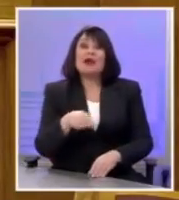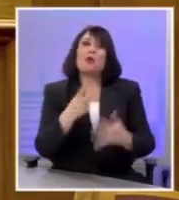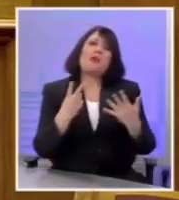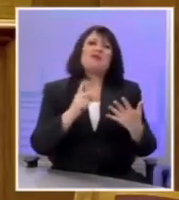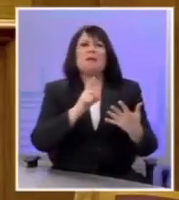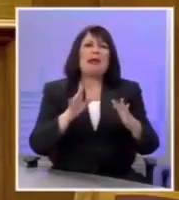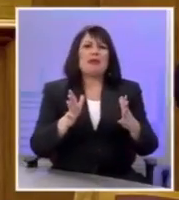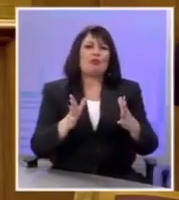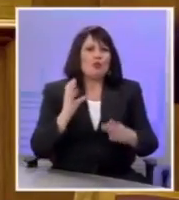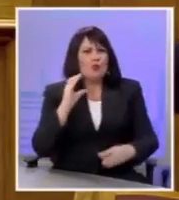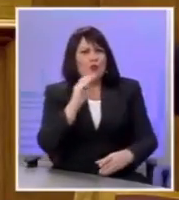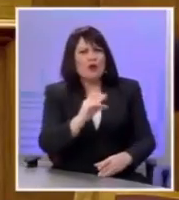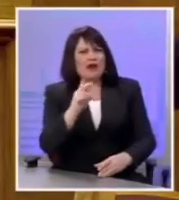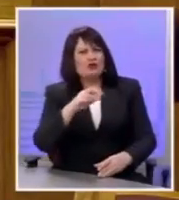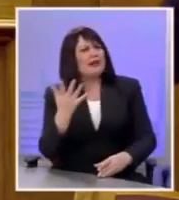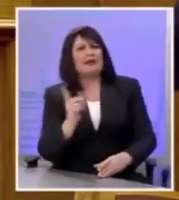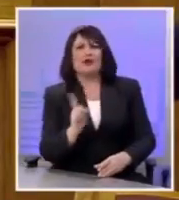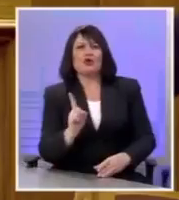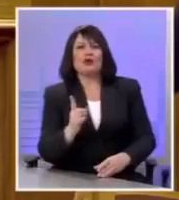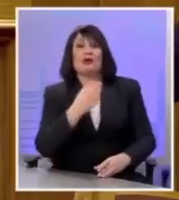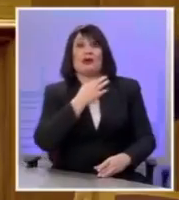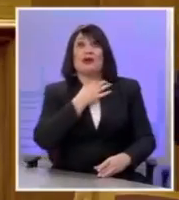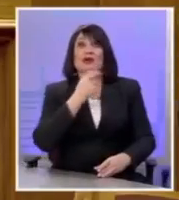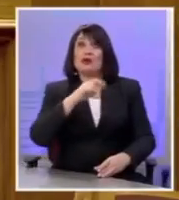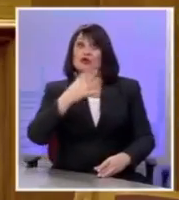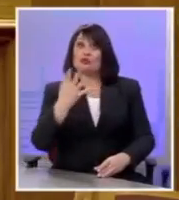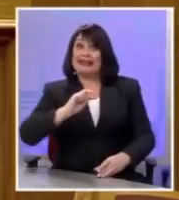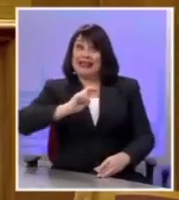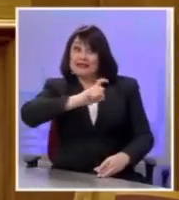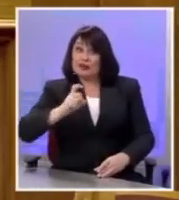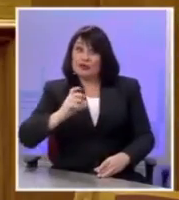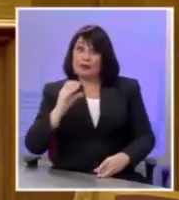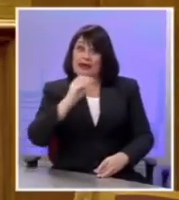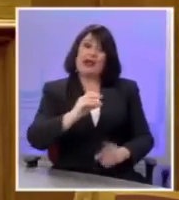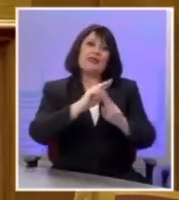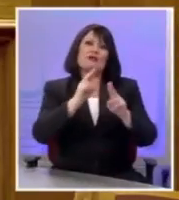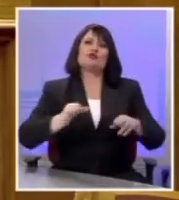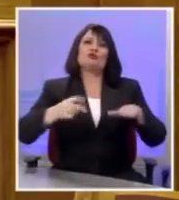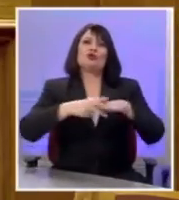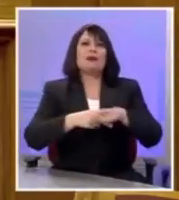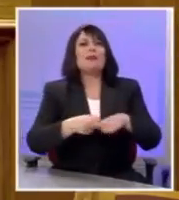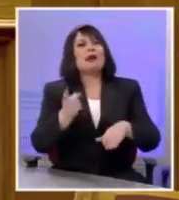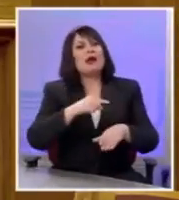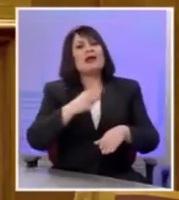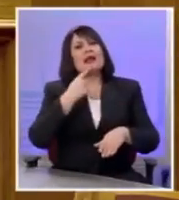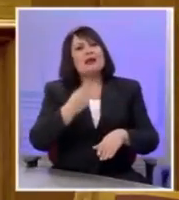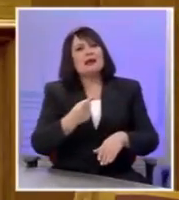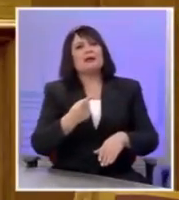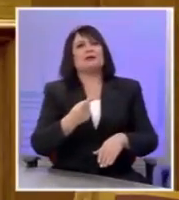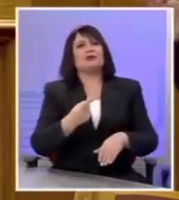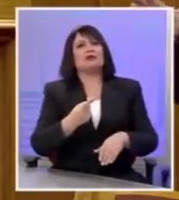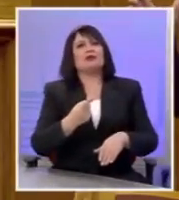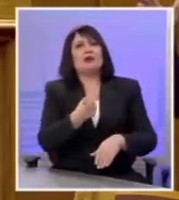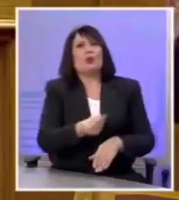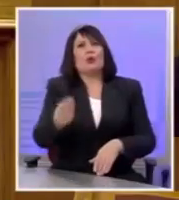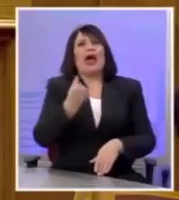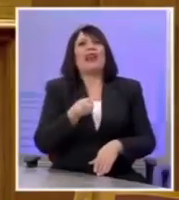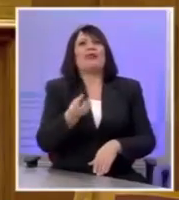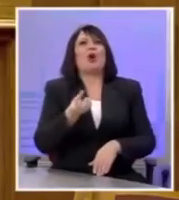κάτι. Αλλά όταν λέγανε ότι θα χρειαστούν 25 δις, όταν το ΔΝΤΟΥ και άλλοι θεσμοί λέγανε ότι είναι μεγάλος